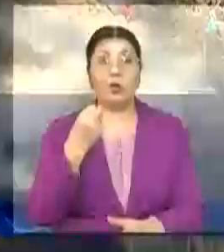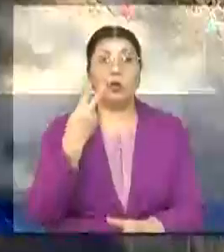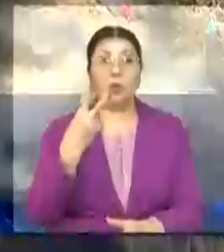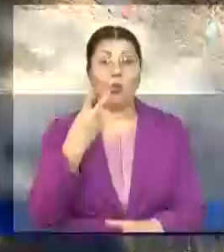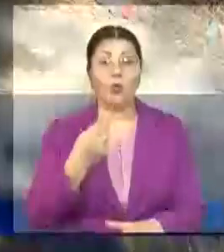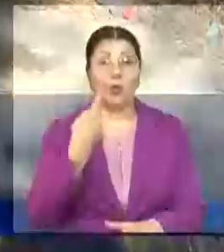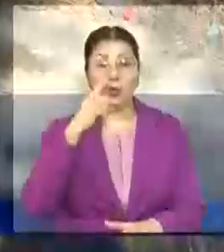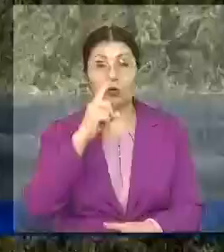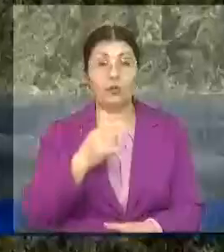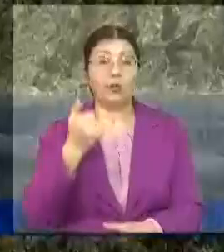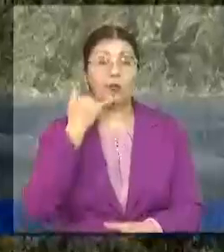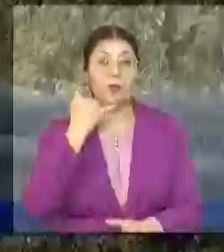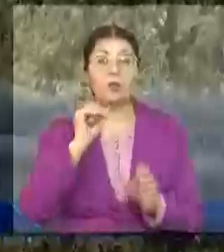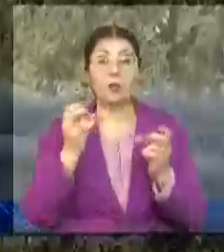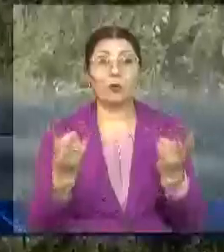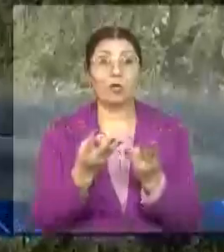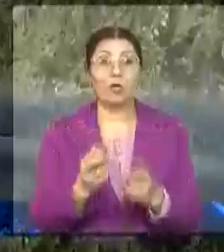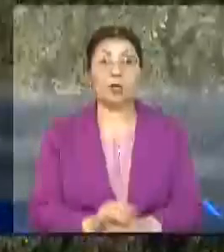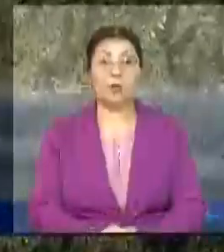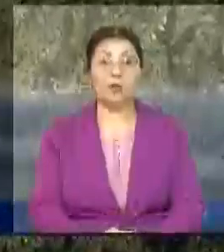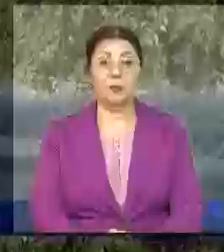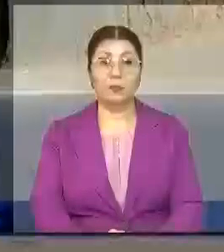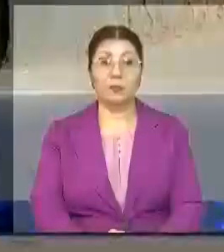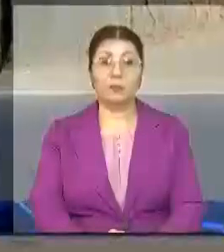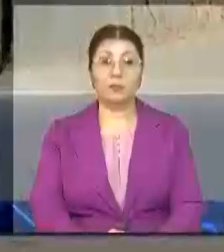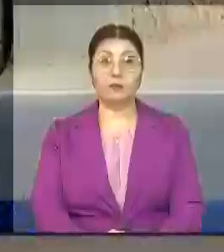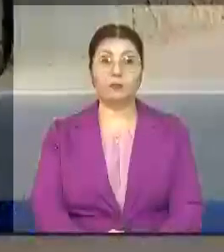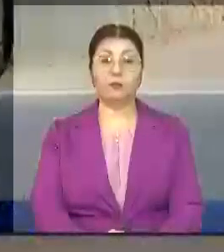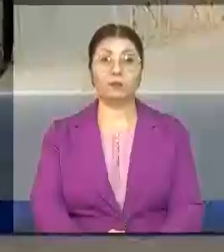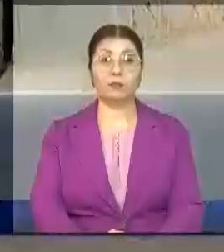қызметінің нөміріне қоңырау шалу қажет. Эльмира Көшекбай, Самат Қалекенов, Ақтөбе телеарнасы.